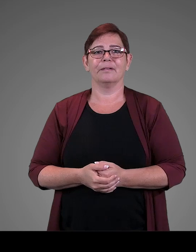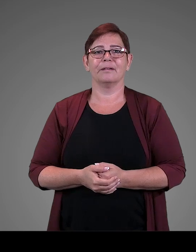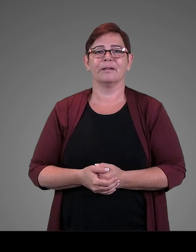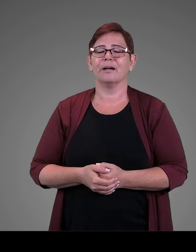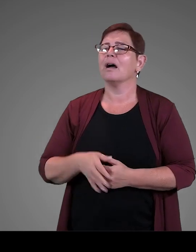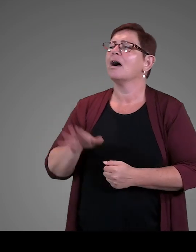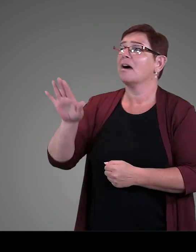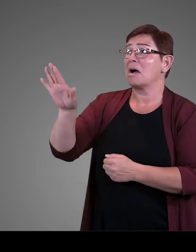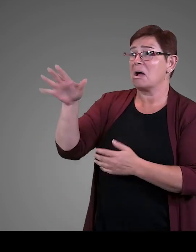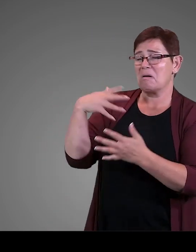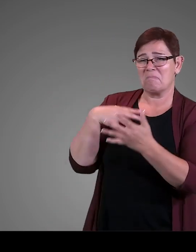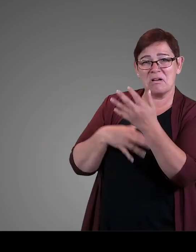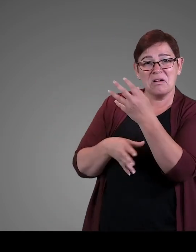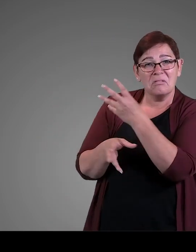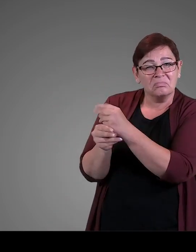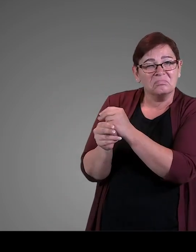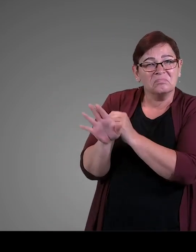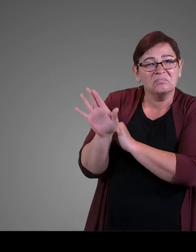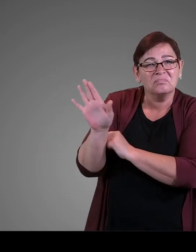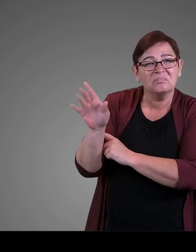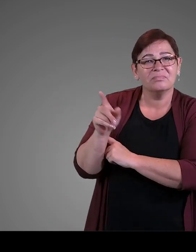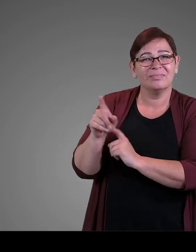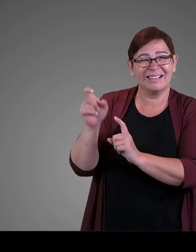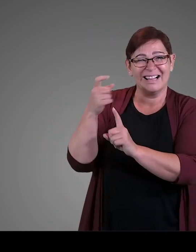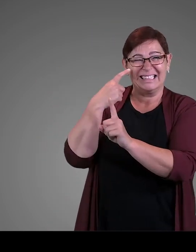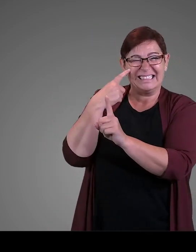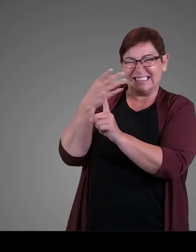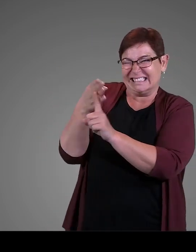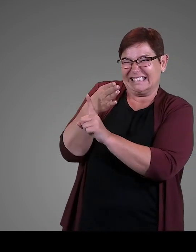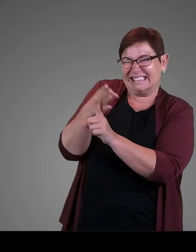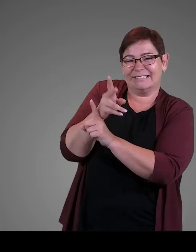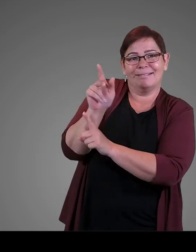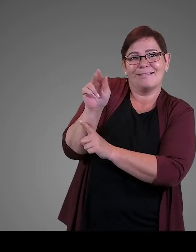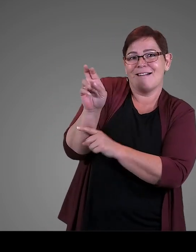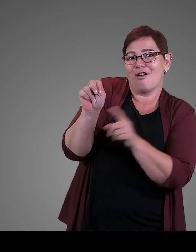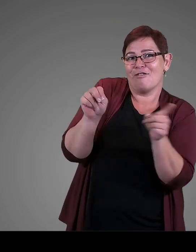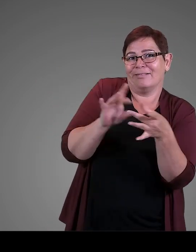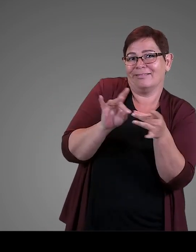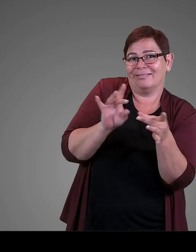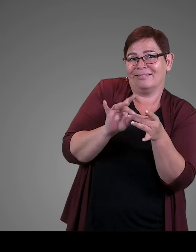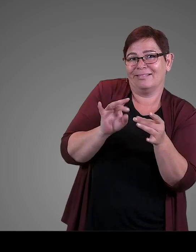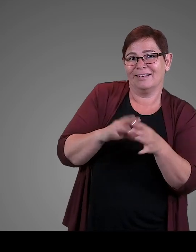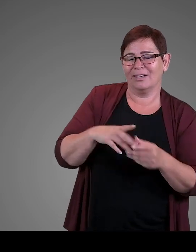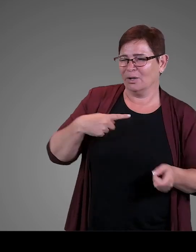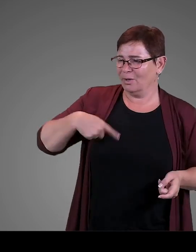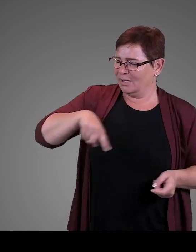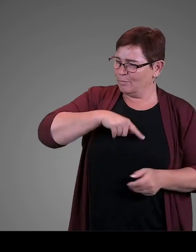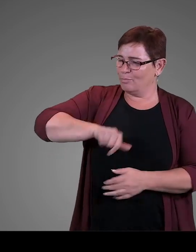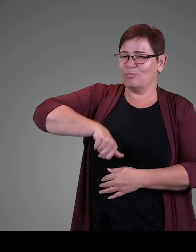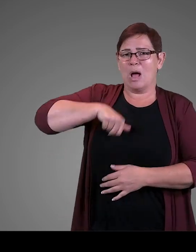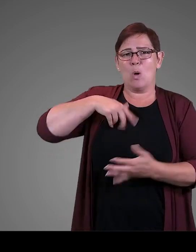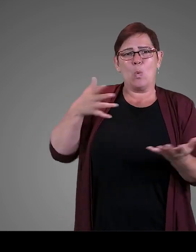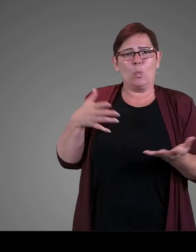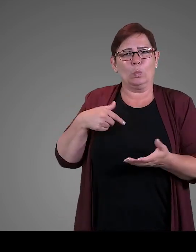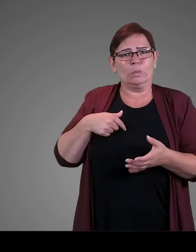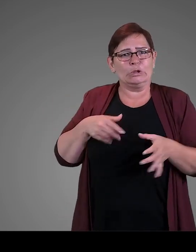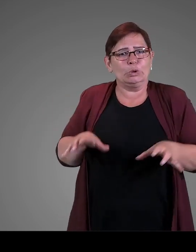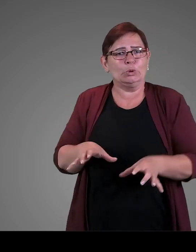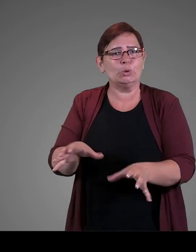c'est ce que Karen disait tantôt, puis aussi ce qu'on dit, on est fiers de ce qu'on fait, on se sent